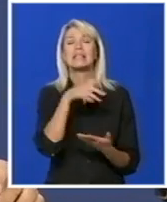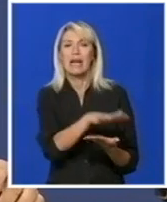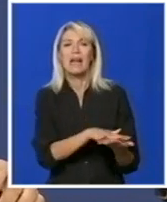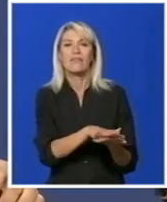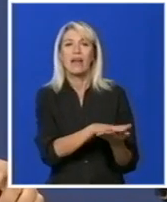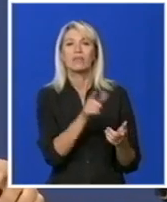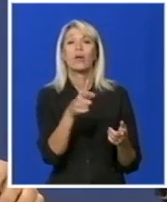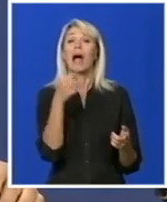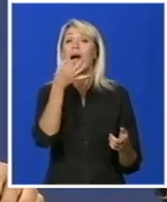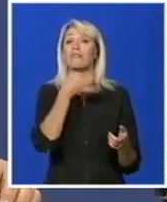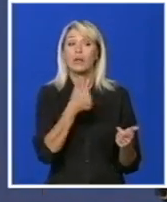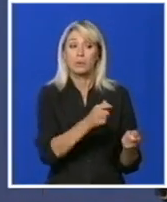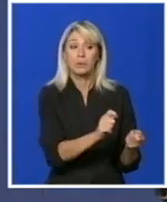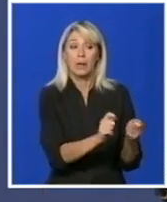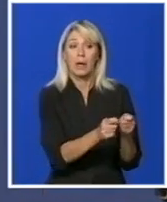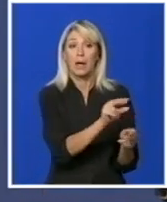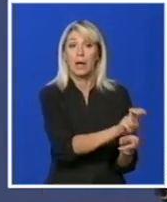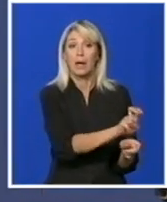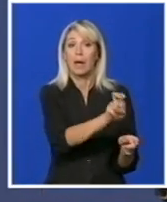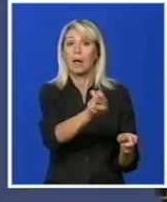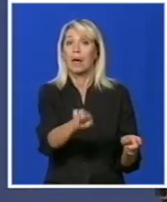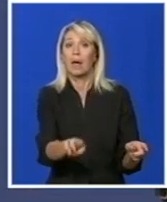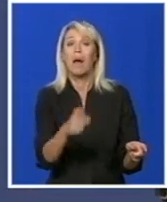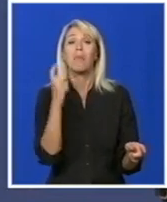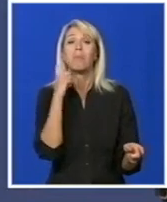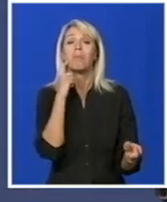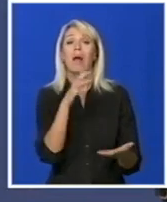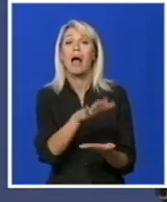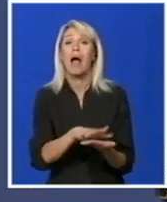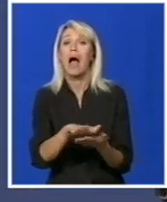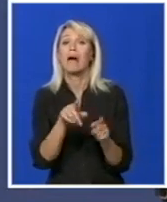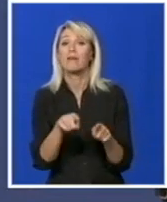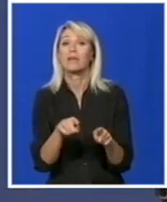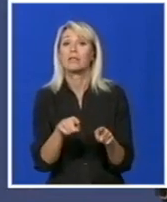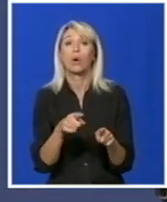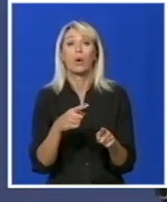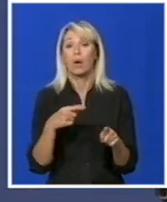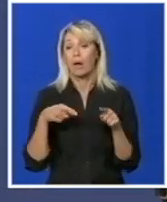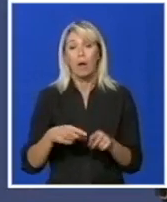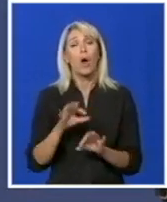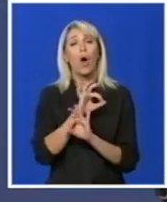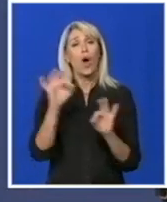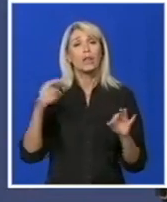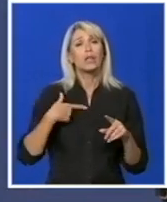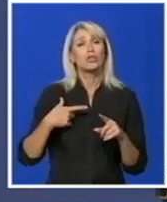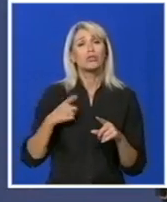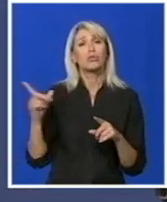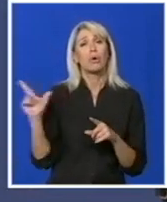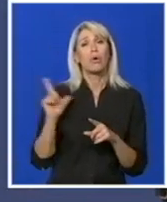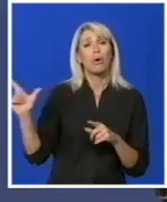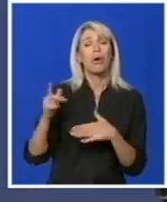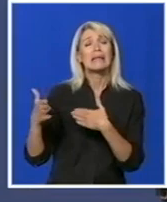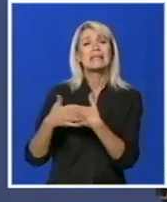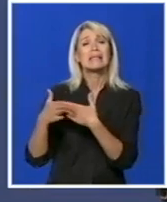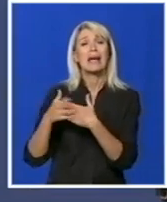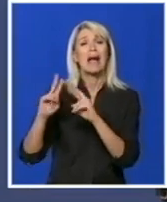prema plavoj zoni. Znači, imamo, zahvaljujući, opet pominjem, izuzetno dobre saradnje sa Evropskim centrom za zarazne bolesti, uvidom koji nam